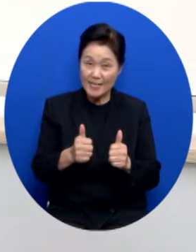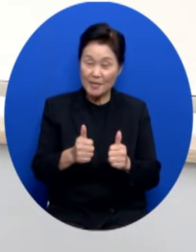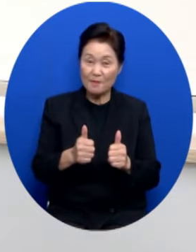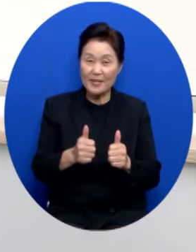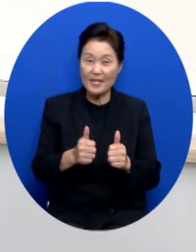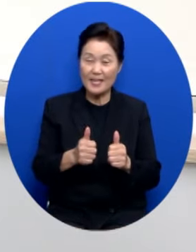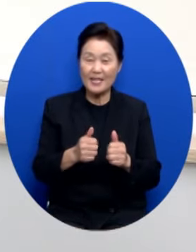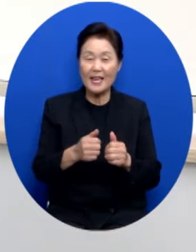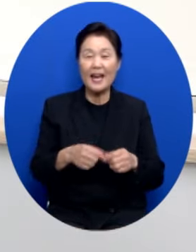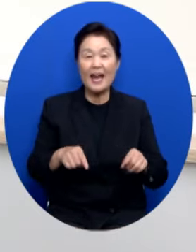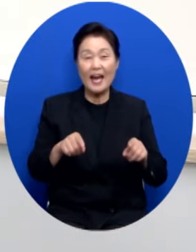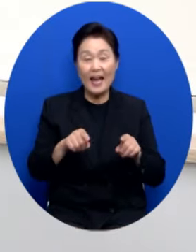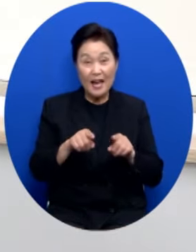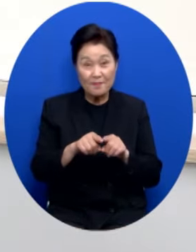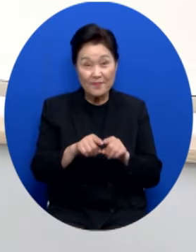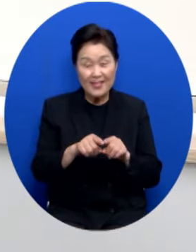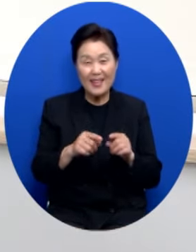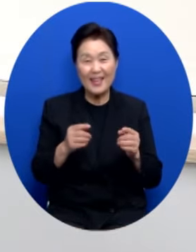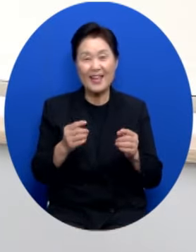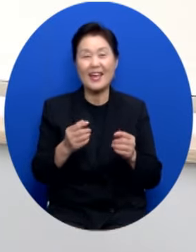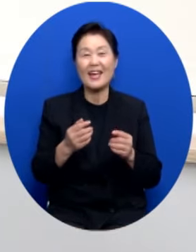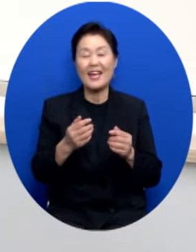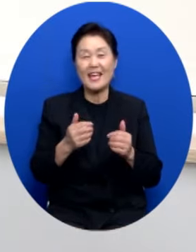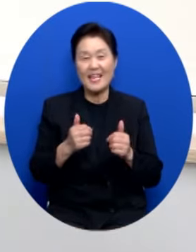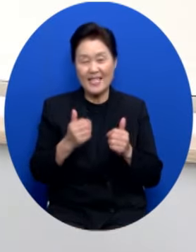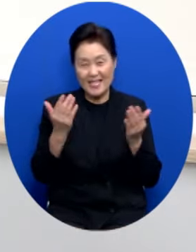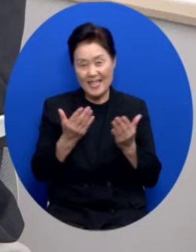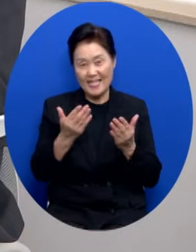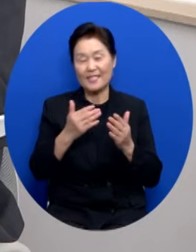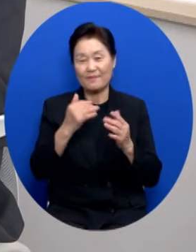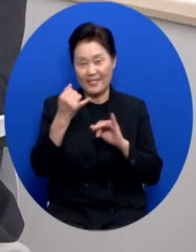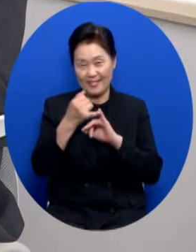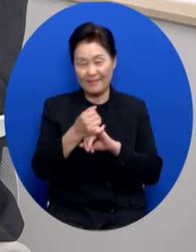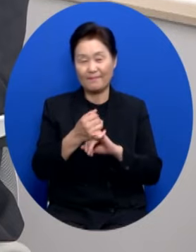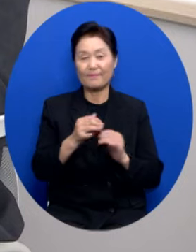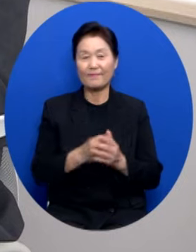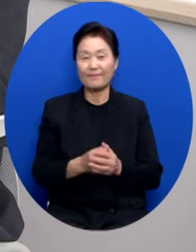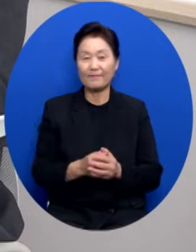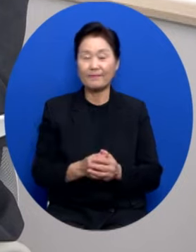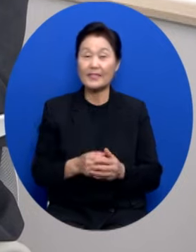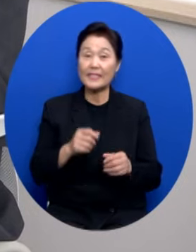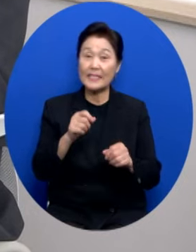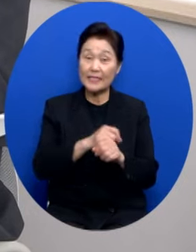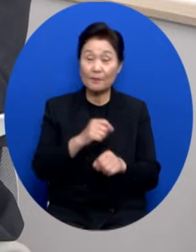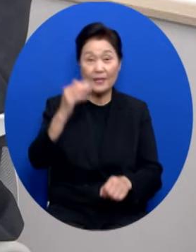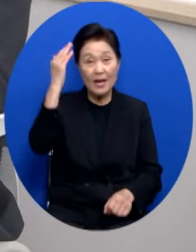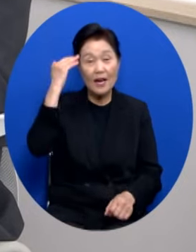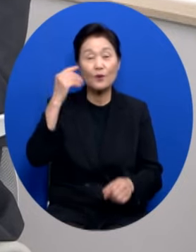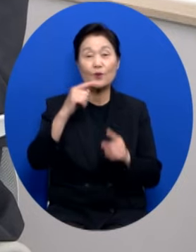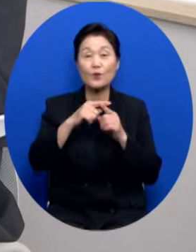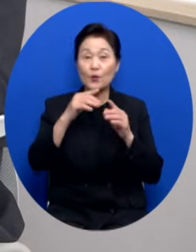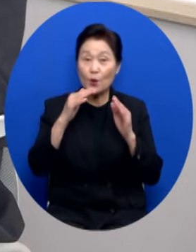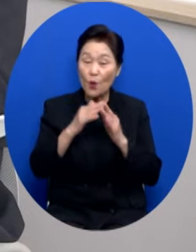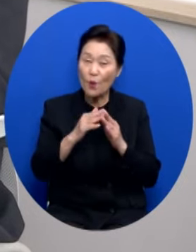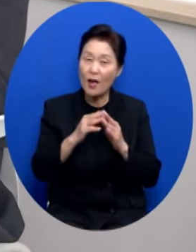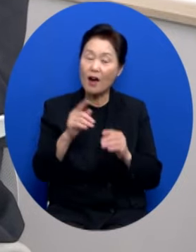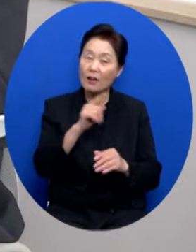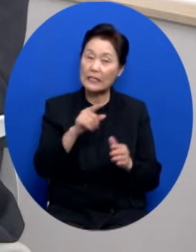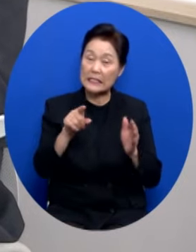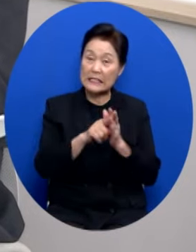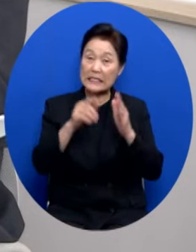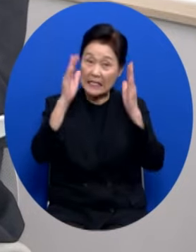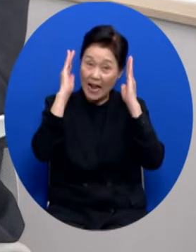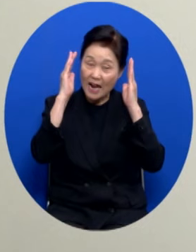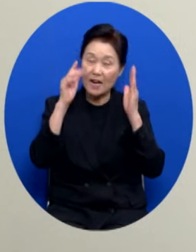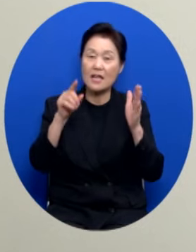우리 동역자들과 함께 힘써 나아가겠습니다. 이 총회장님, 특별히 한국교회의 어떤 신학과